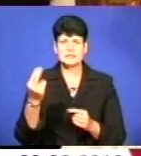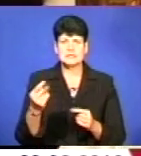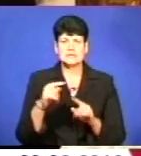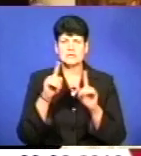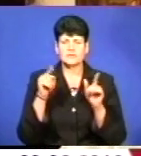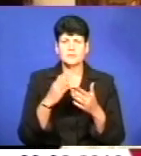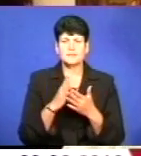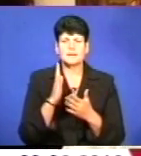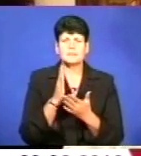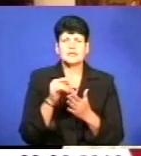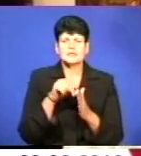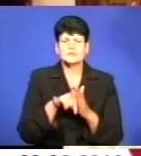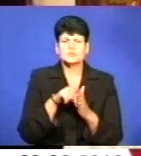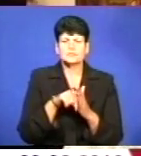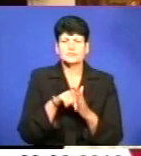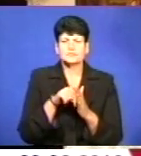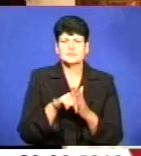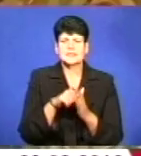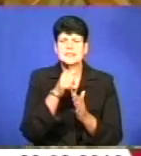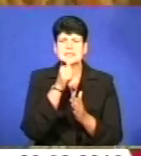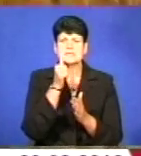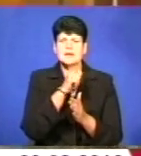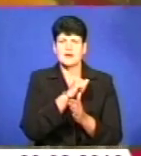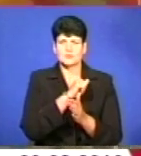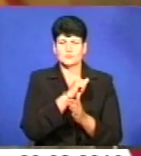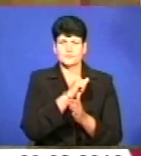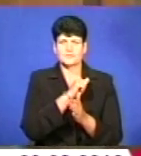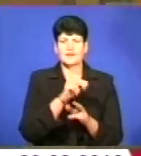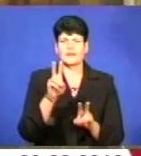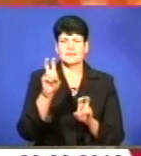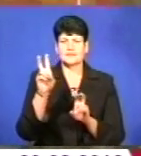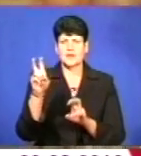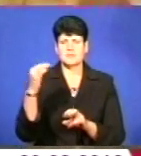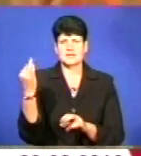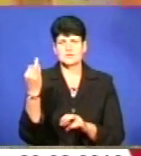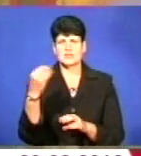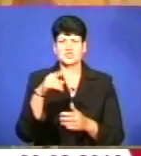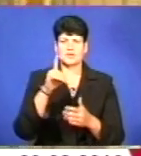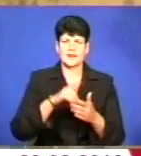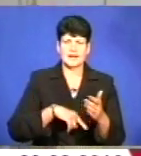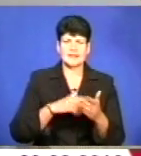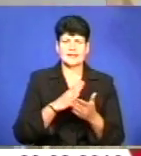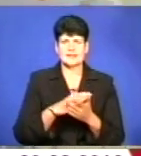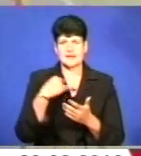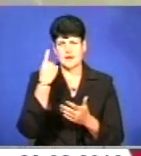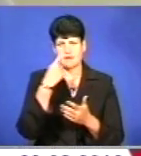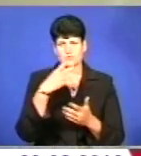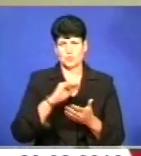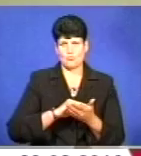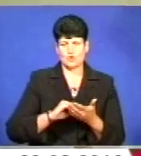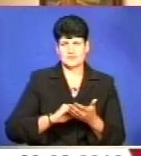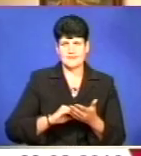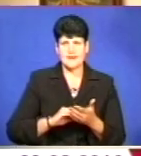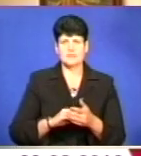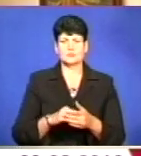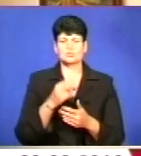має в собі мати якусь загадку. Тематика картин – історична, релігійна, є автопортрет Богдана Ткачика.